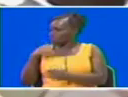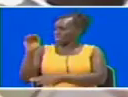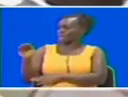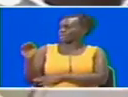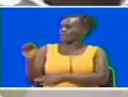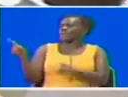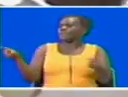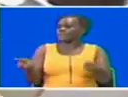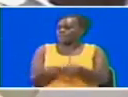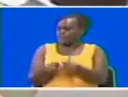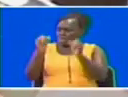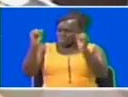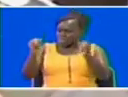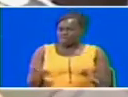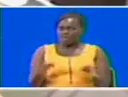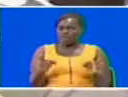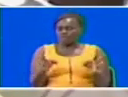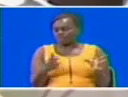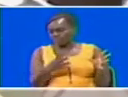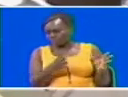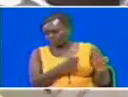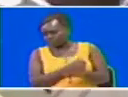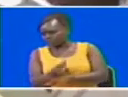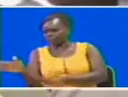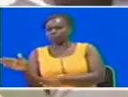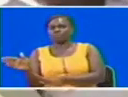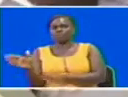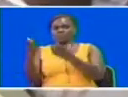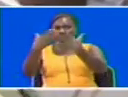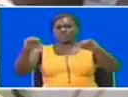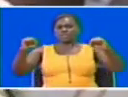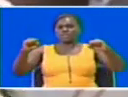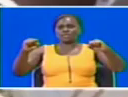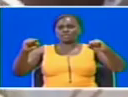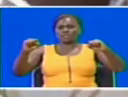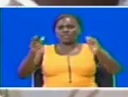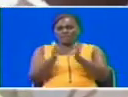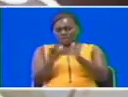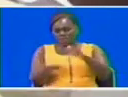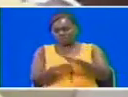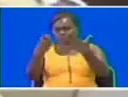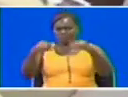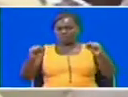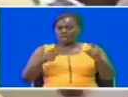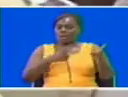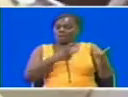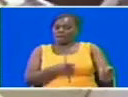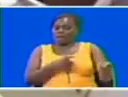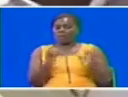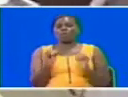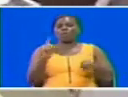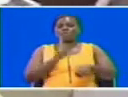kwamba, ikiwa tutaenda namna hii, bwana president na deputy president, usitulaumu wakati ya